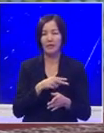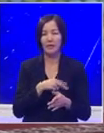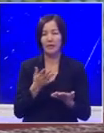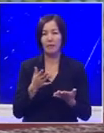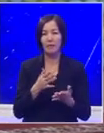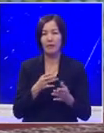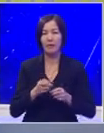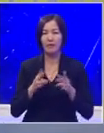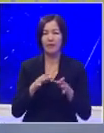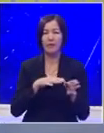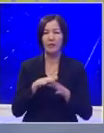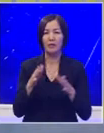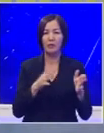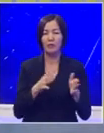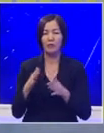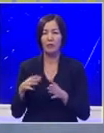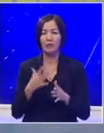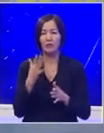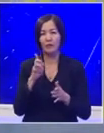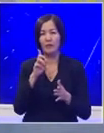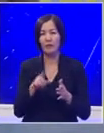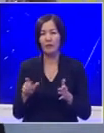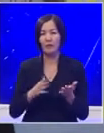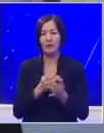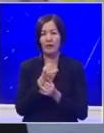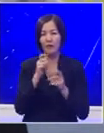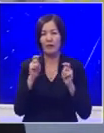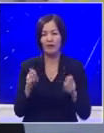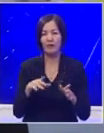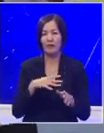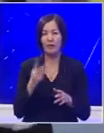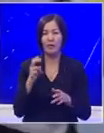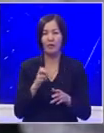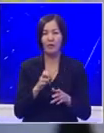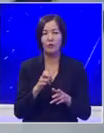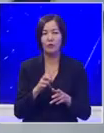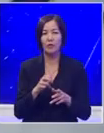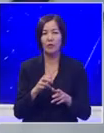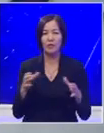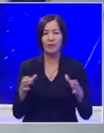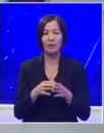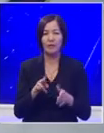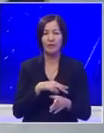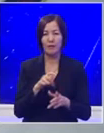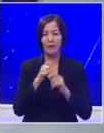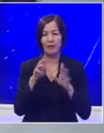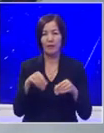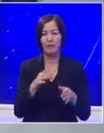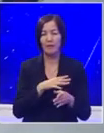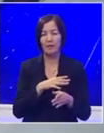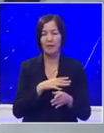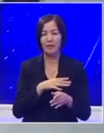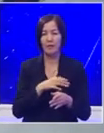қылмыстық атқару жүйесі департаментінің 5 қызметкері марапатталды. 200-ден астам қызметкерге департамент медальдары табысталды. Сонымен